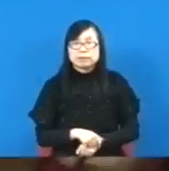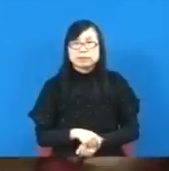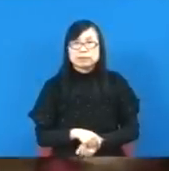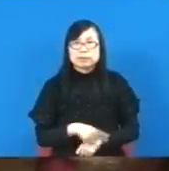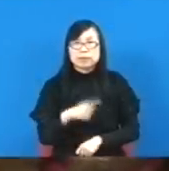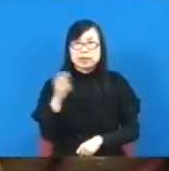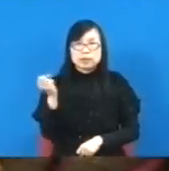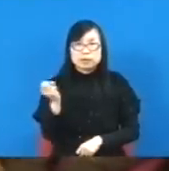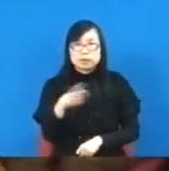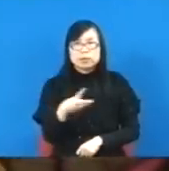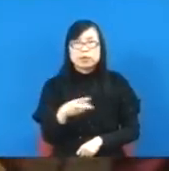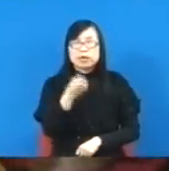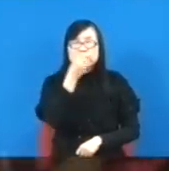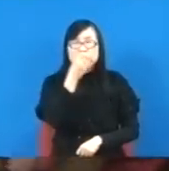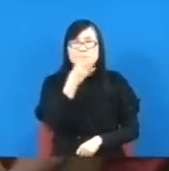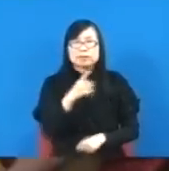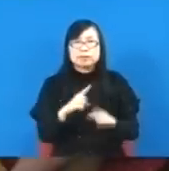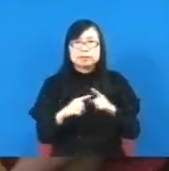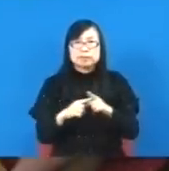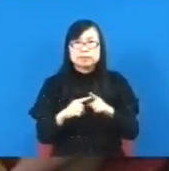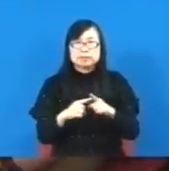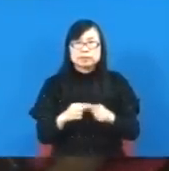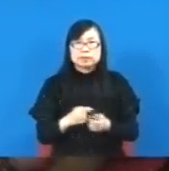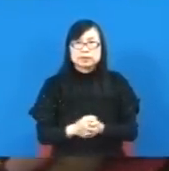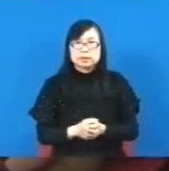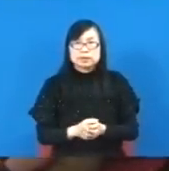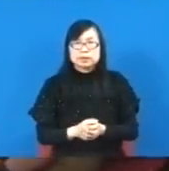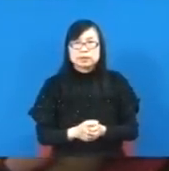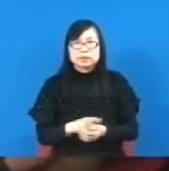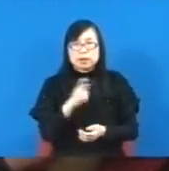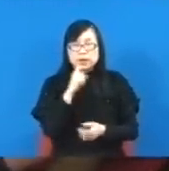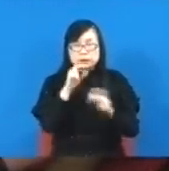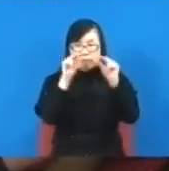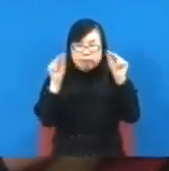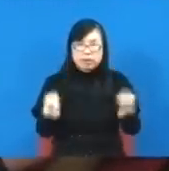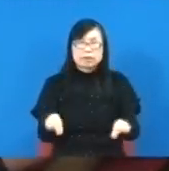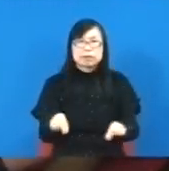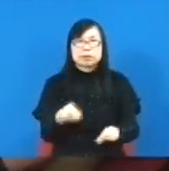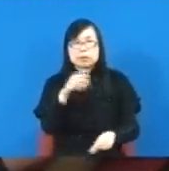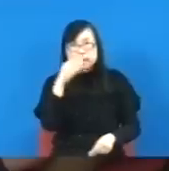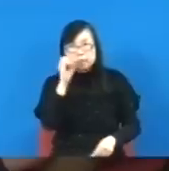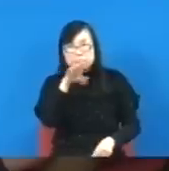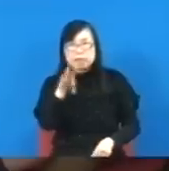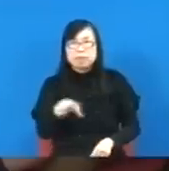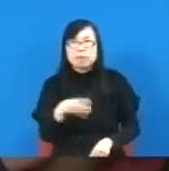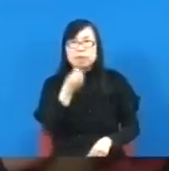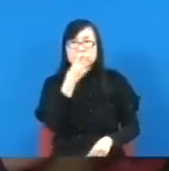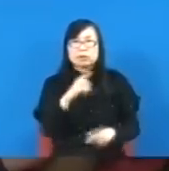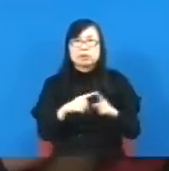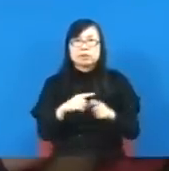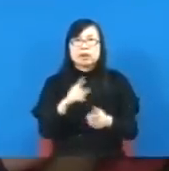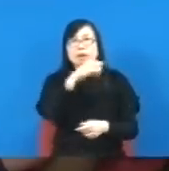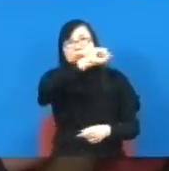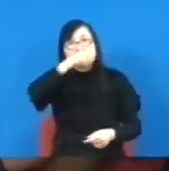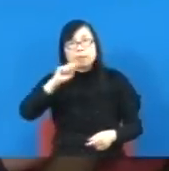你再係咁嘅時候，香港人就即係越嚟越離心咯。其實仲有一個問題就係、是，如果你咁樣講。香港人咁台灣點計